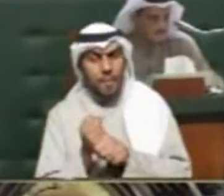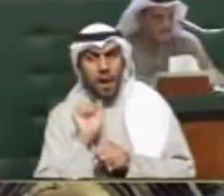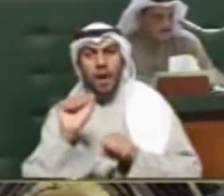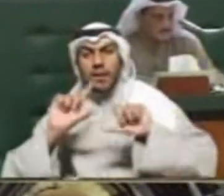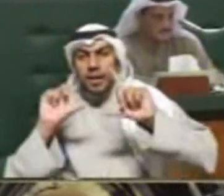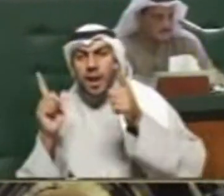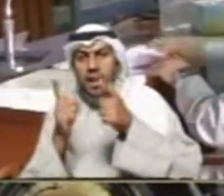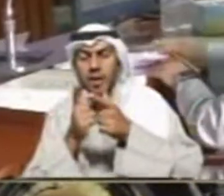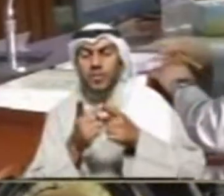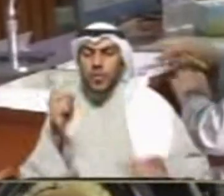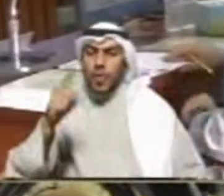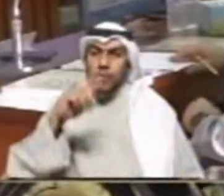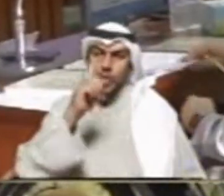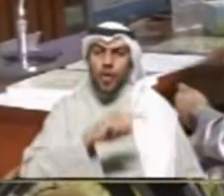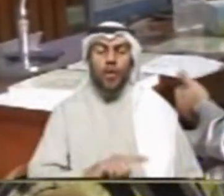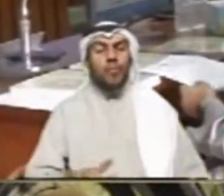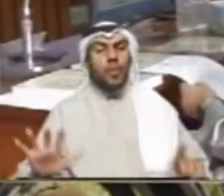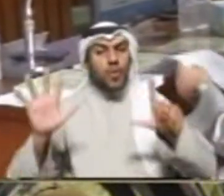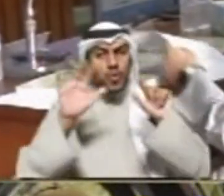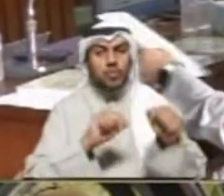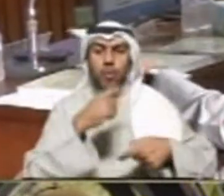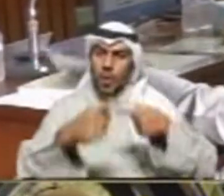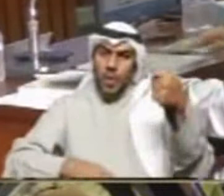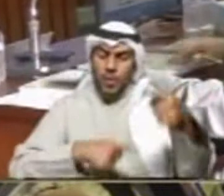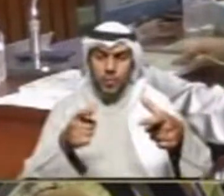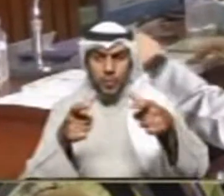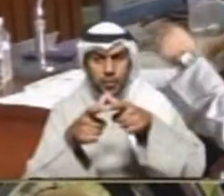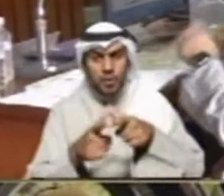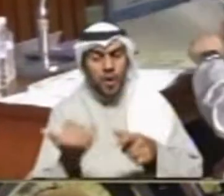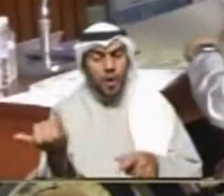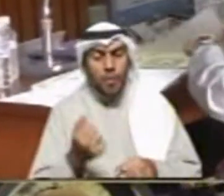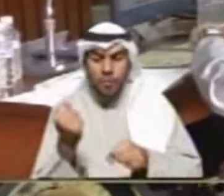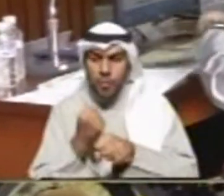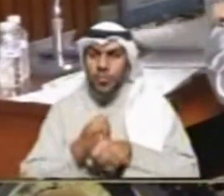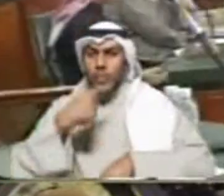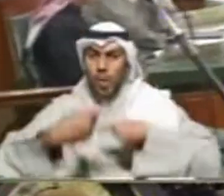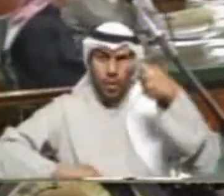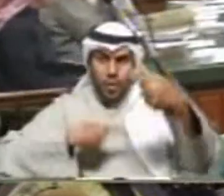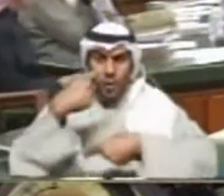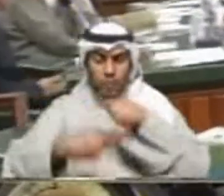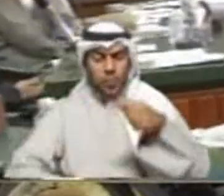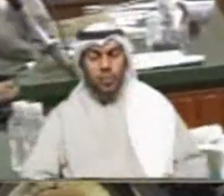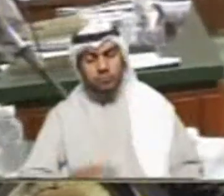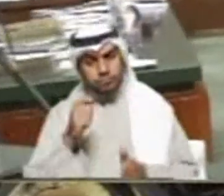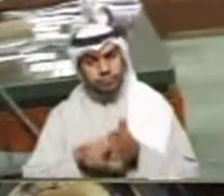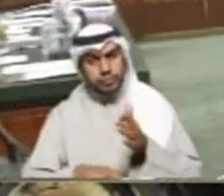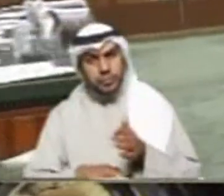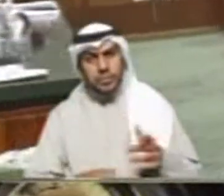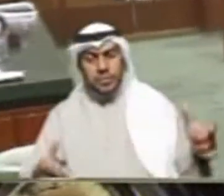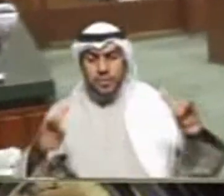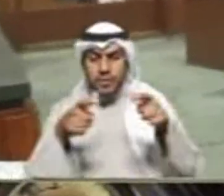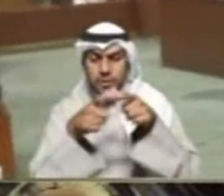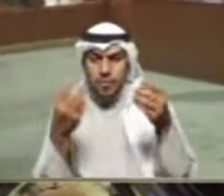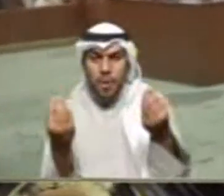بشكل يومي وعلى مدار الأسبوع لاعتماد التوصيات واتخاذ القرارات من قاعة جابر الأحمد